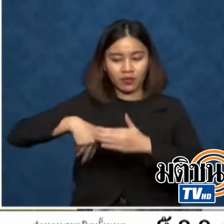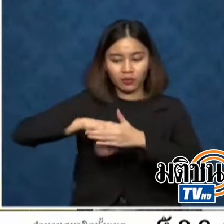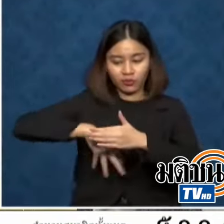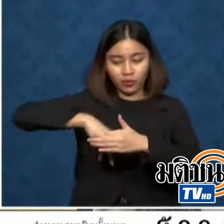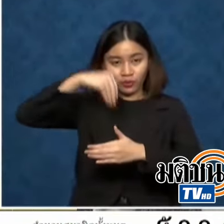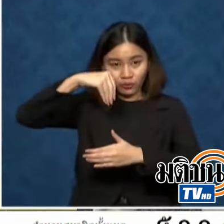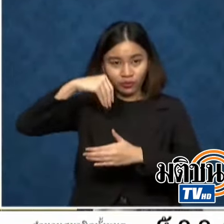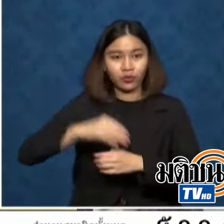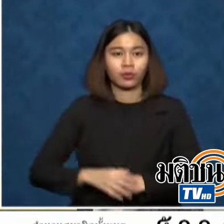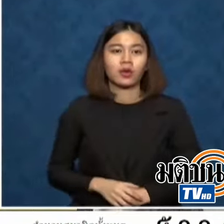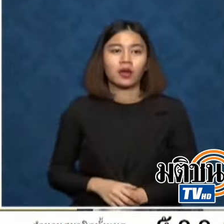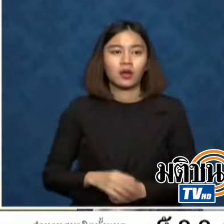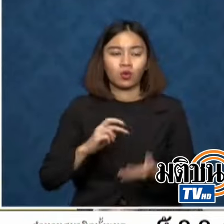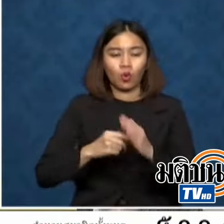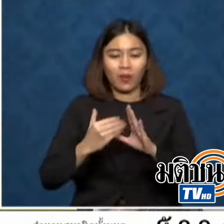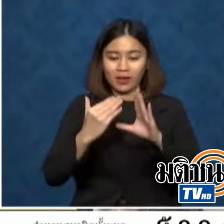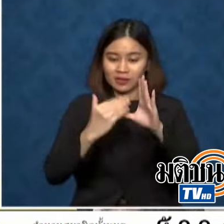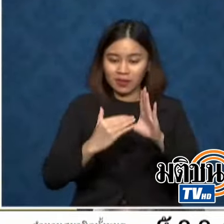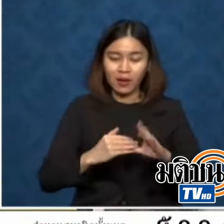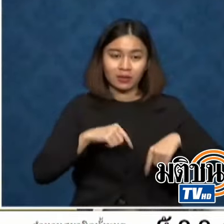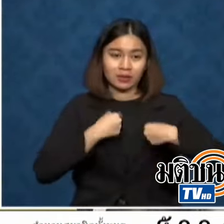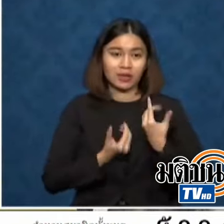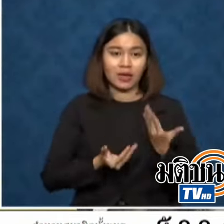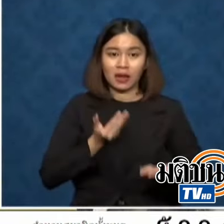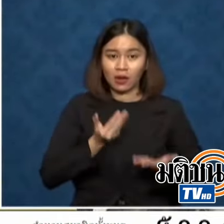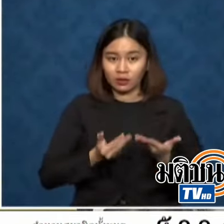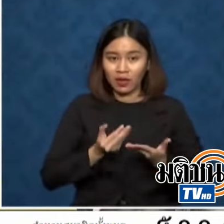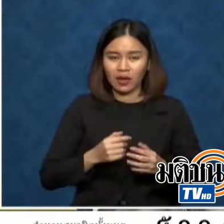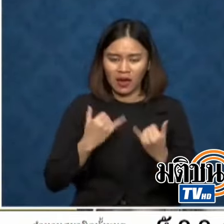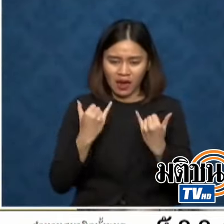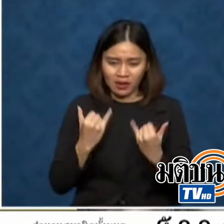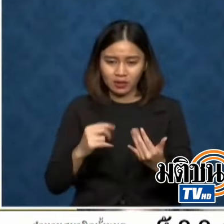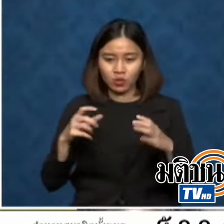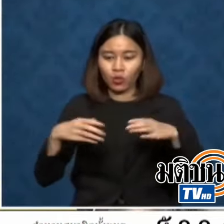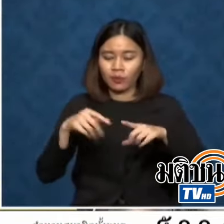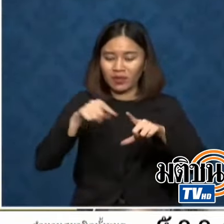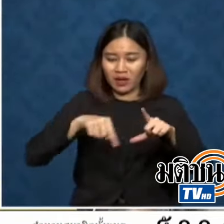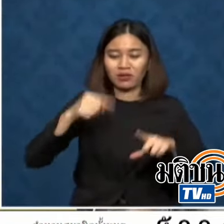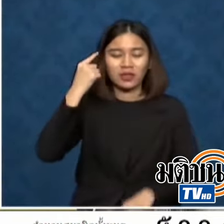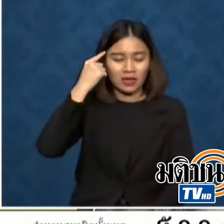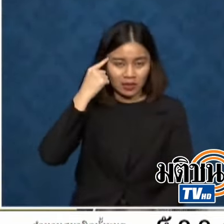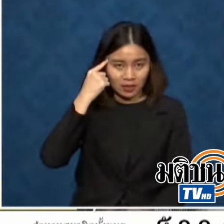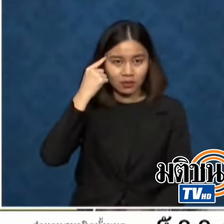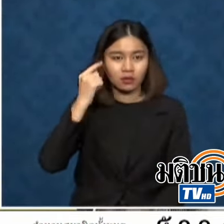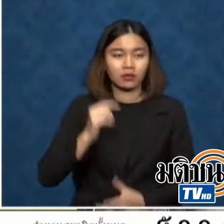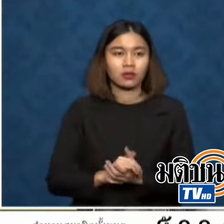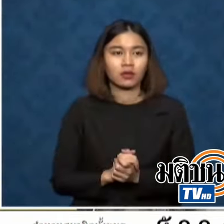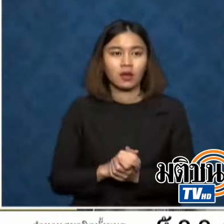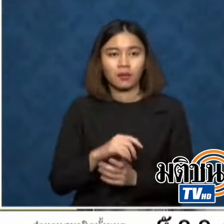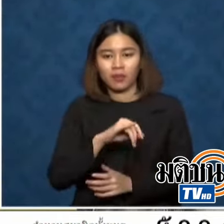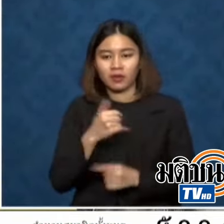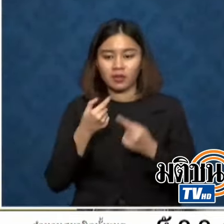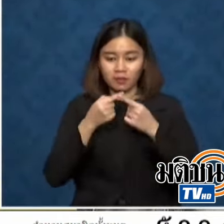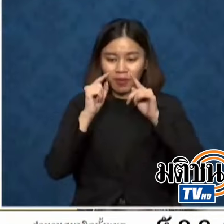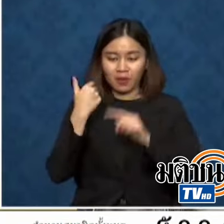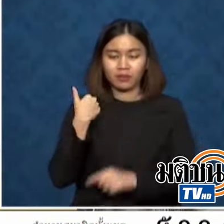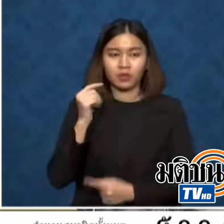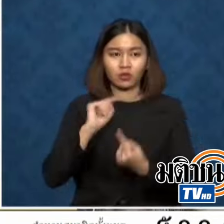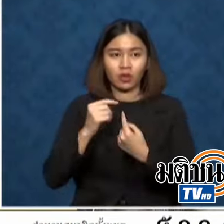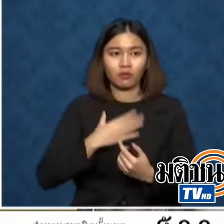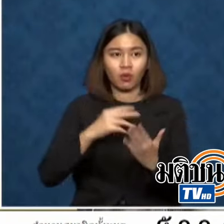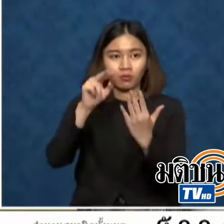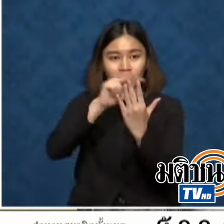ราชการทหารโดยสมัครใจอันนี้ก็เป็นจุดยืนของพรรคเก้าไกครับที่มันอาจจะแปลกประหลาดอยู่นิดนึงก็คือว่า